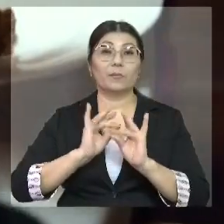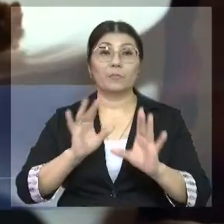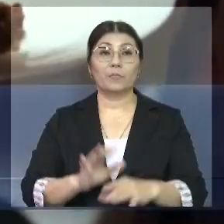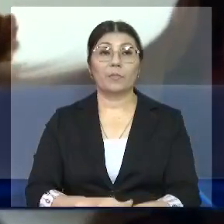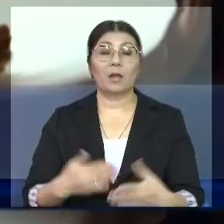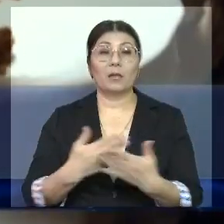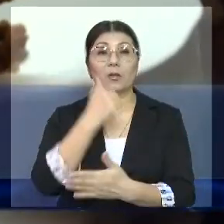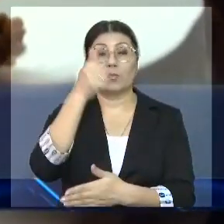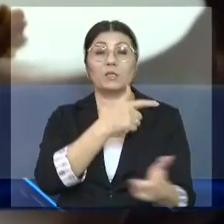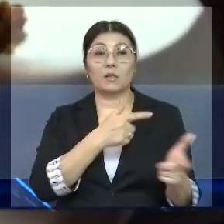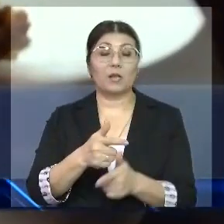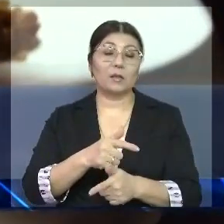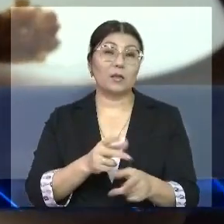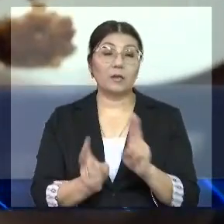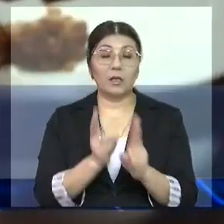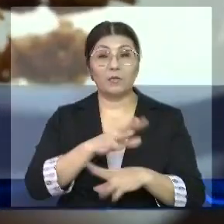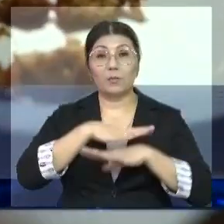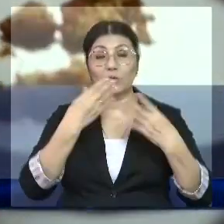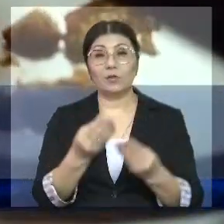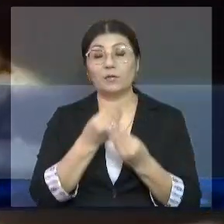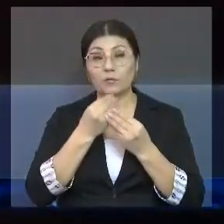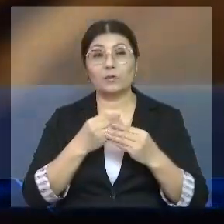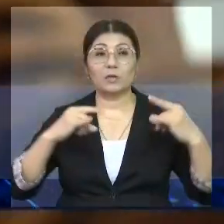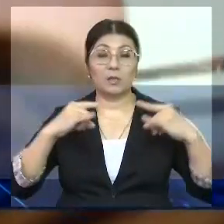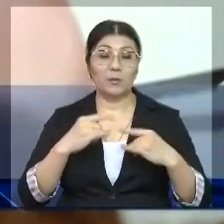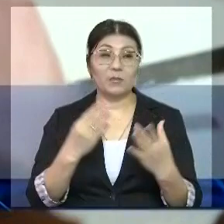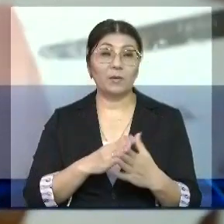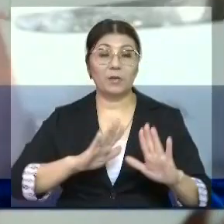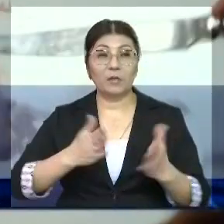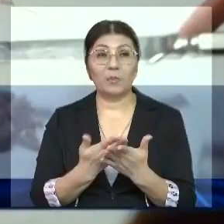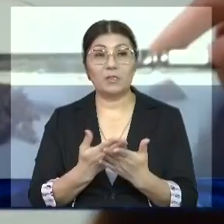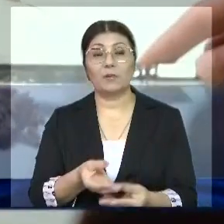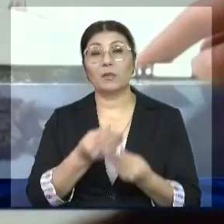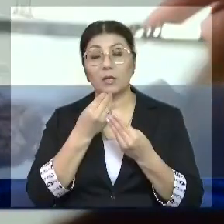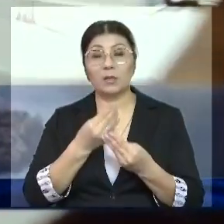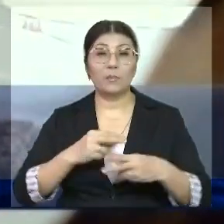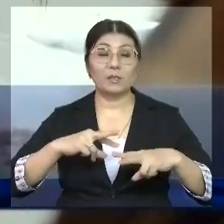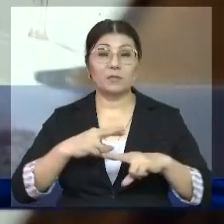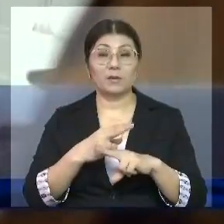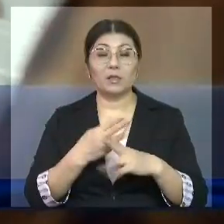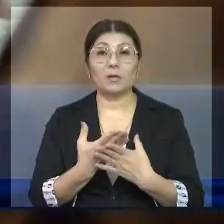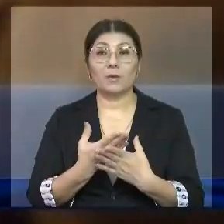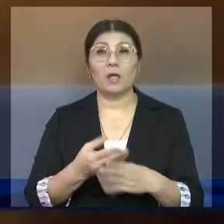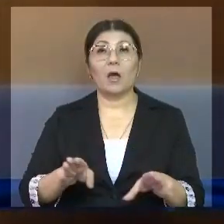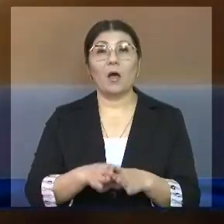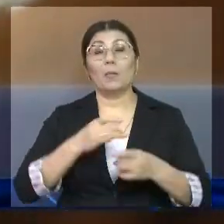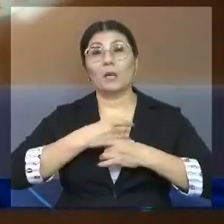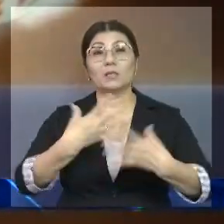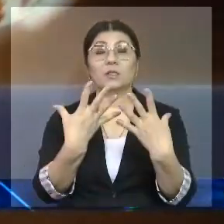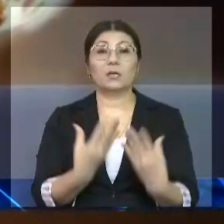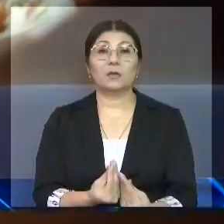На Новый год готовится множество вкусных блюд. И в большинстве случаев число пищевых отравлений увеличивается именно в праздничные